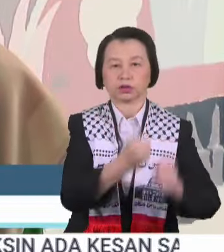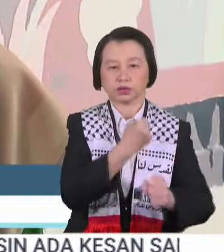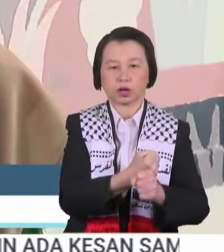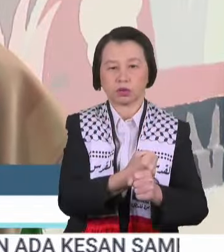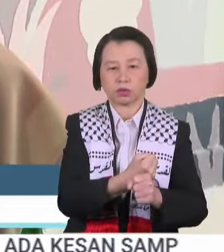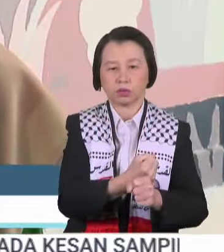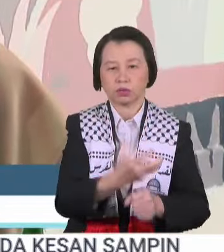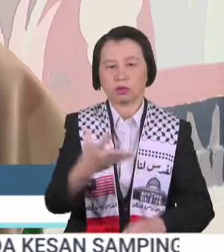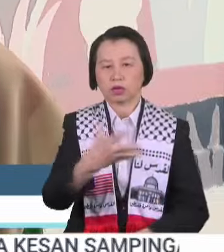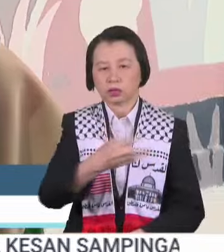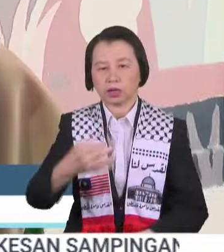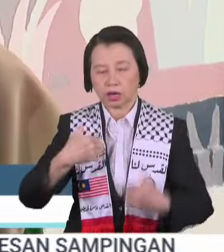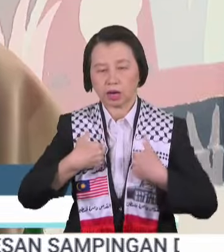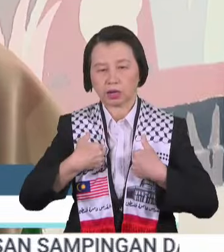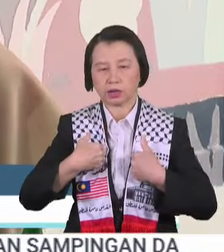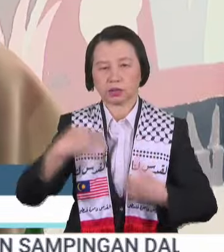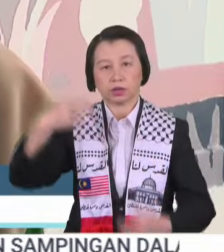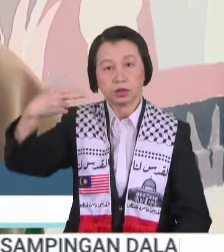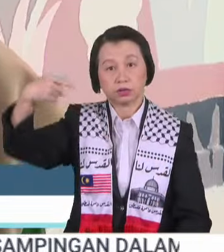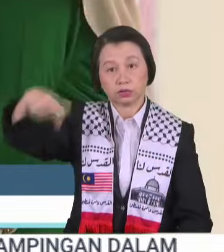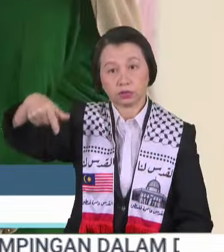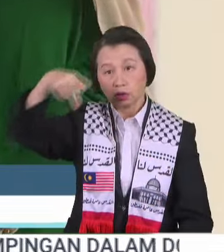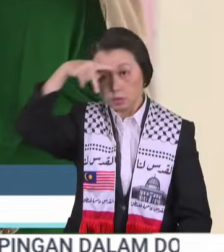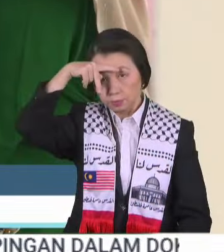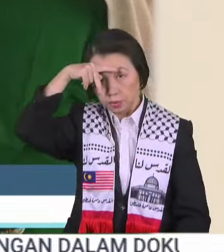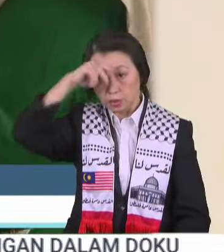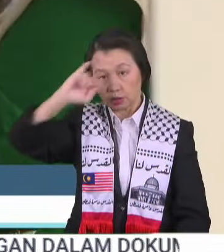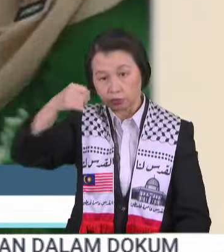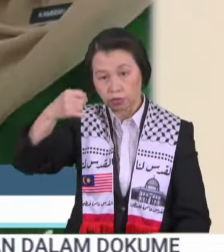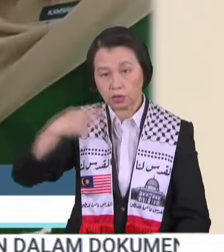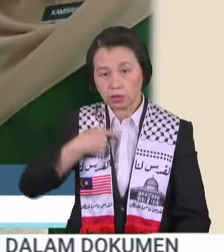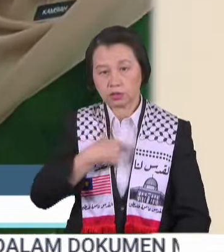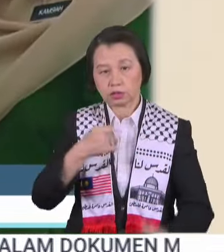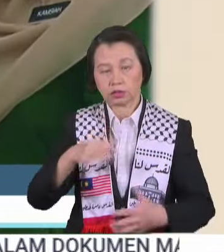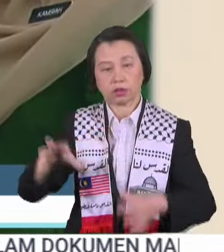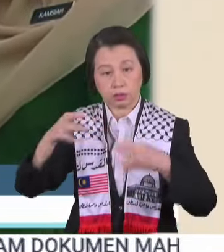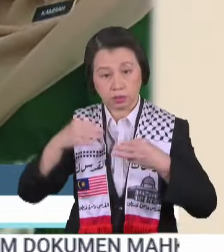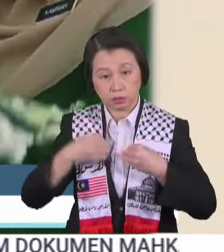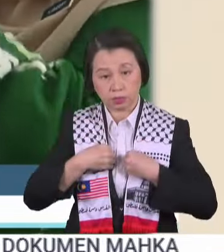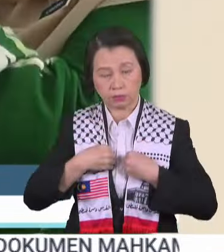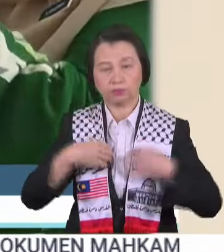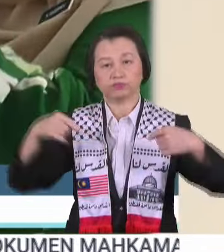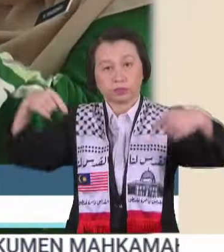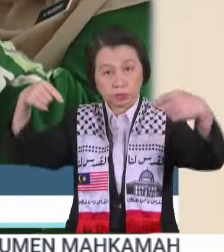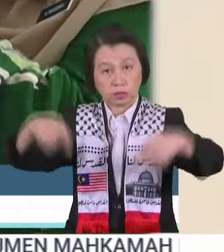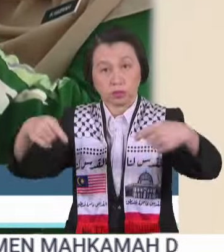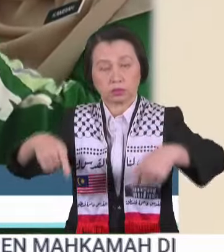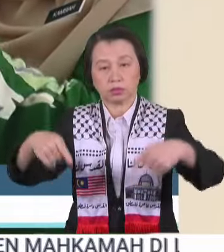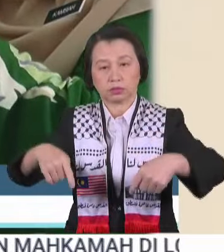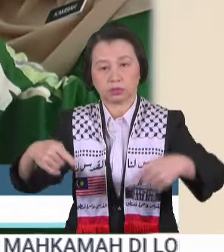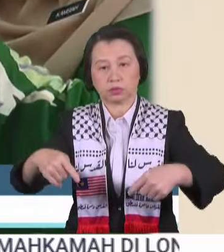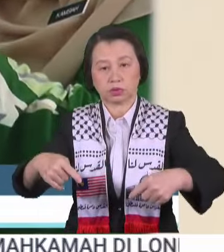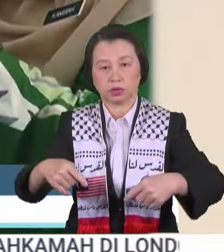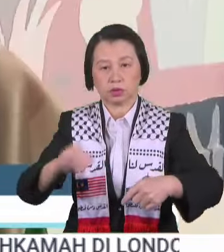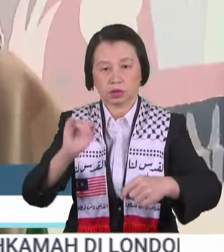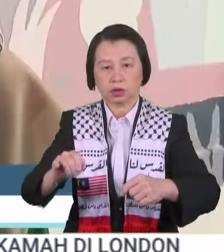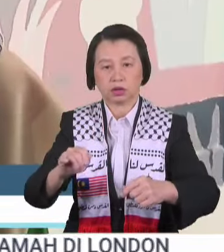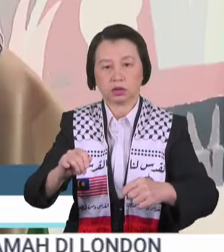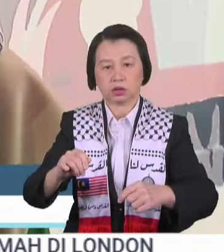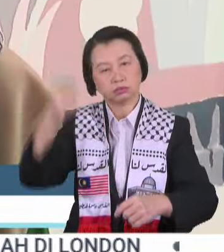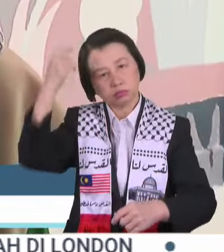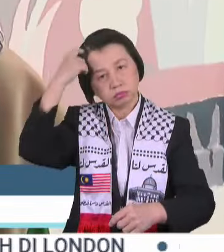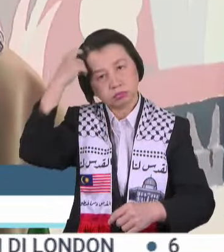kelulusan daripada ibu pejabat Putrajaya dan kami hanya menerima sahaja. Okay. Kat sini ialah kategori terencat